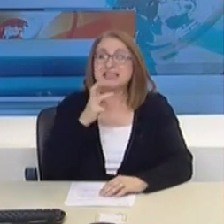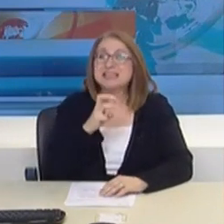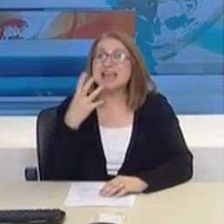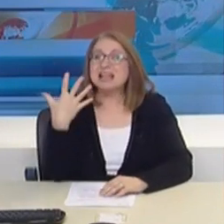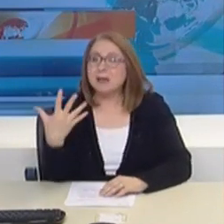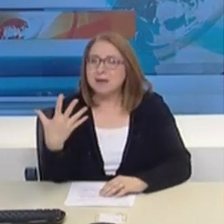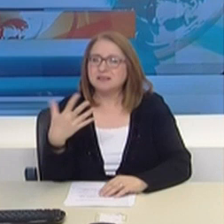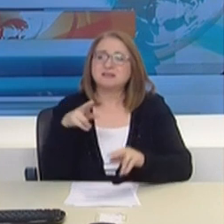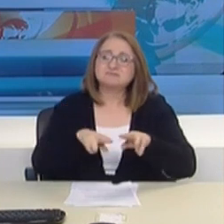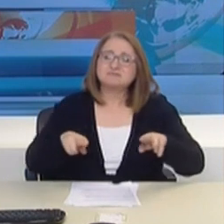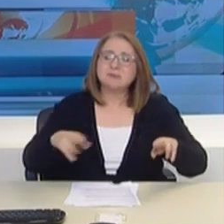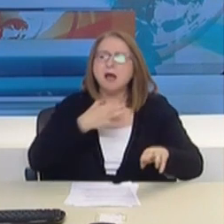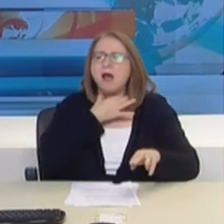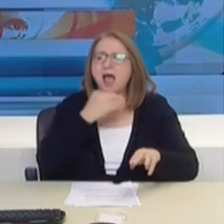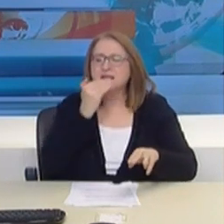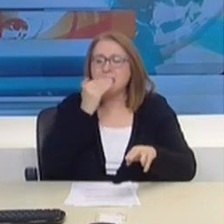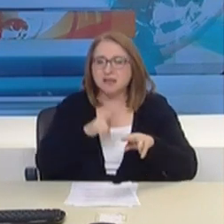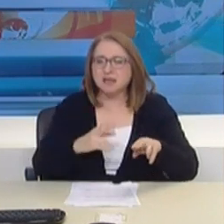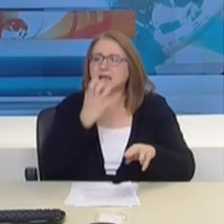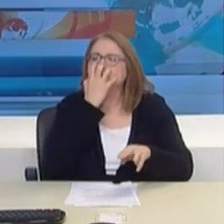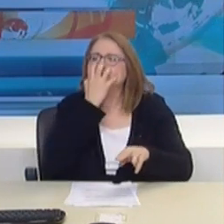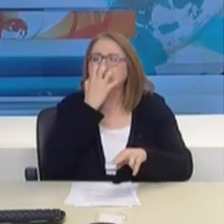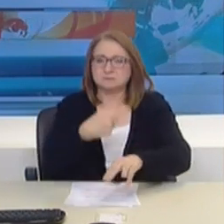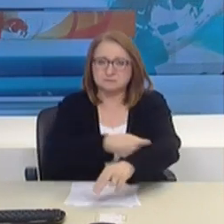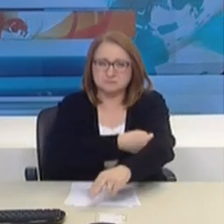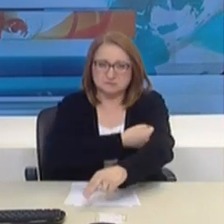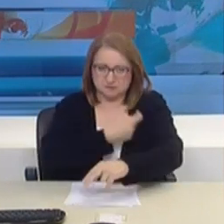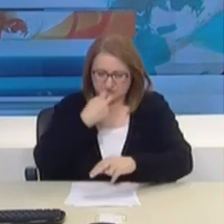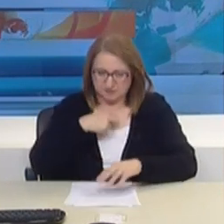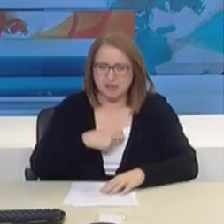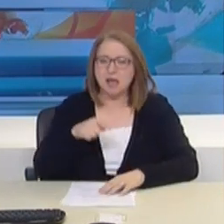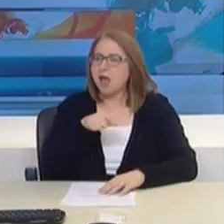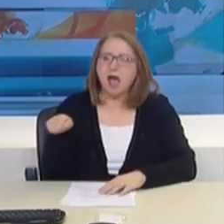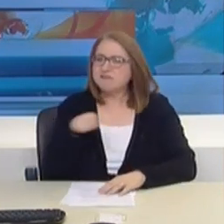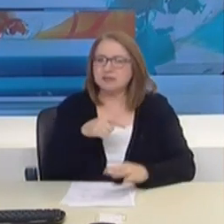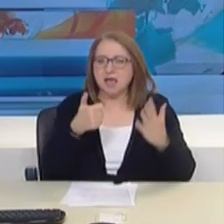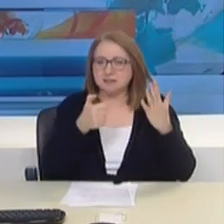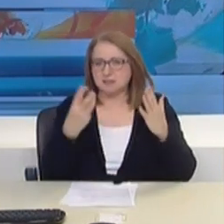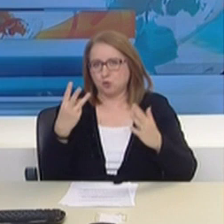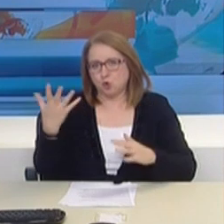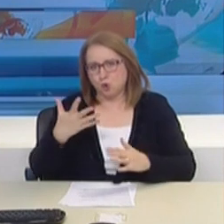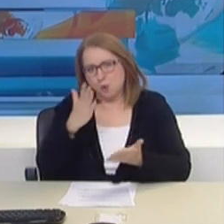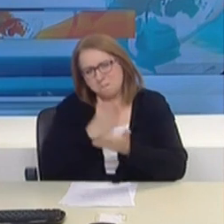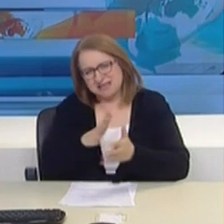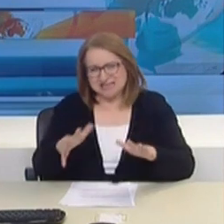νοσηλεύονται σε μονάδα εντατικής θεραπείας διασωληνωμένοι. Η μέση ηλικία τους είναι 68 έτη και όλοι είναι άντρες